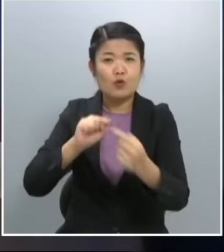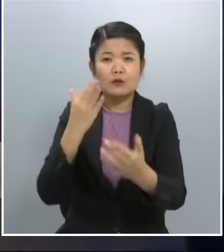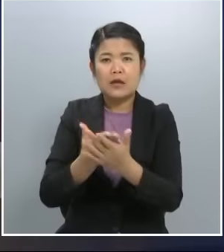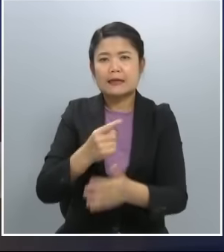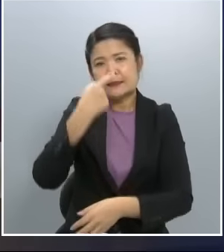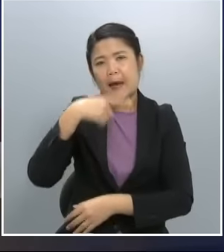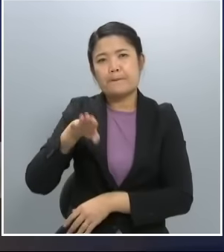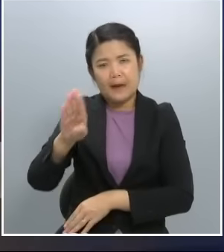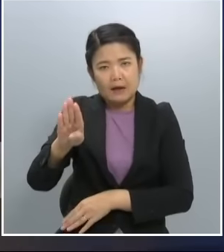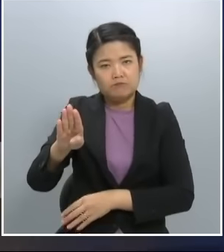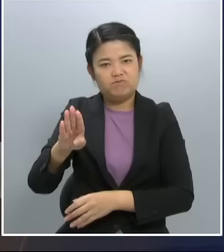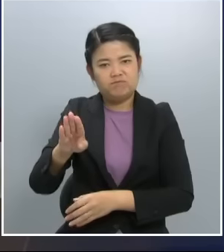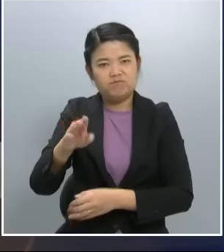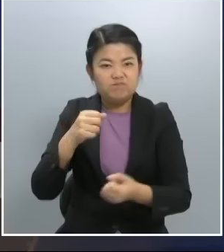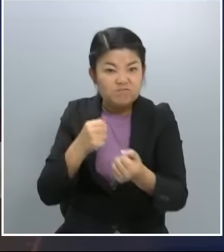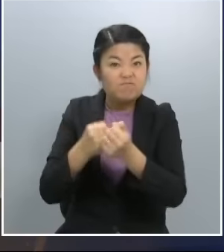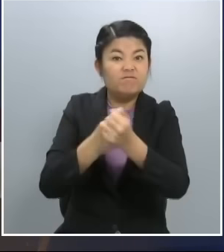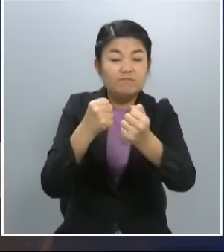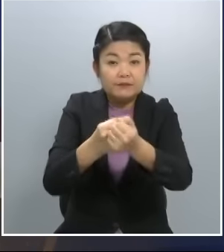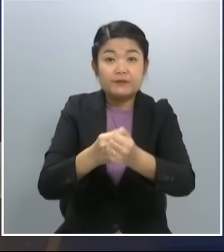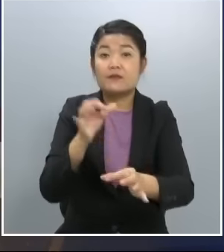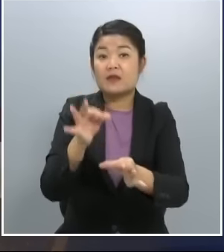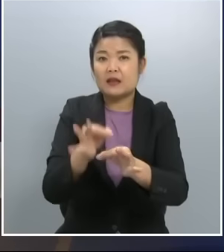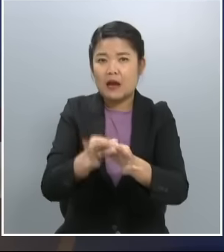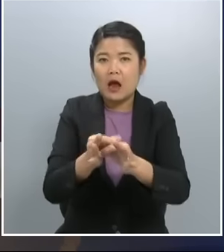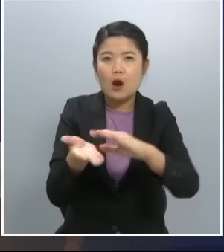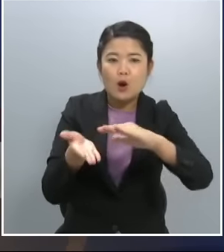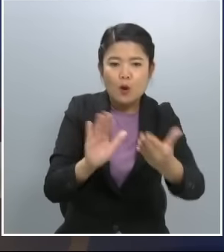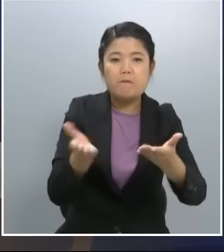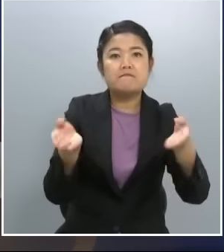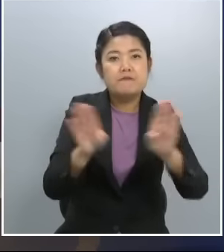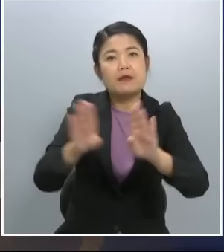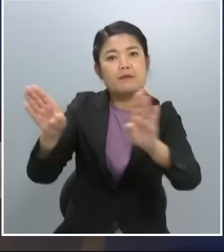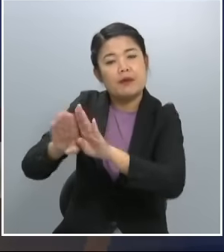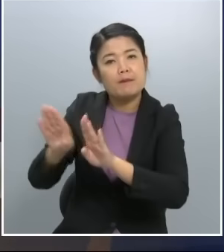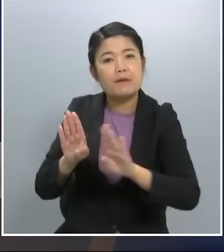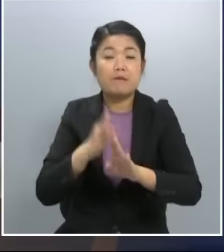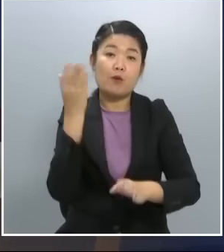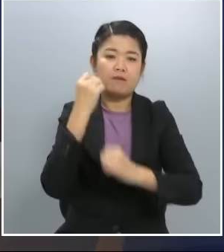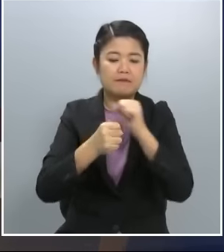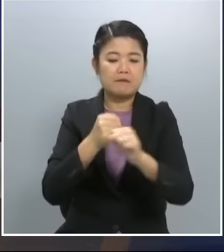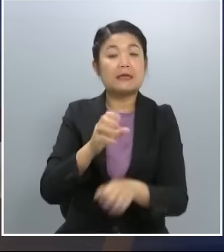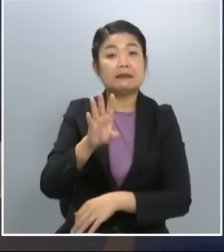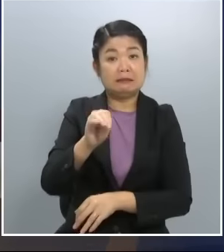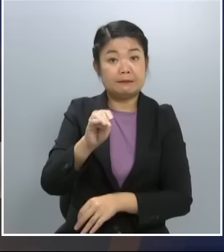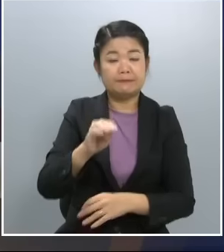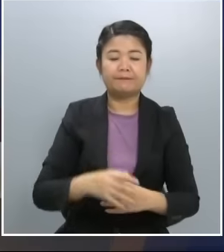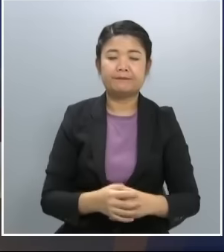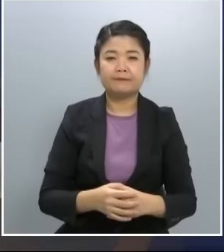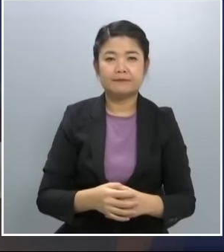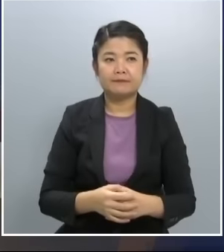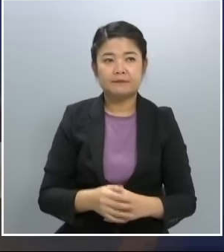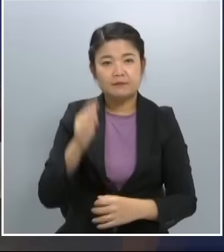วมถึงกรณีธนาคารสถาบันการเงินที่ล้มหายตายจากไปจากวิกฤตการปี40คุณทักษิณใน